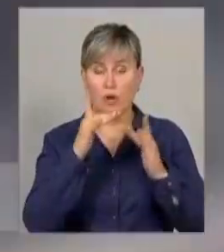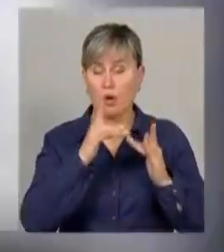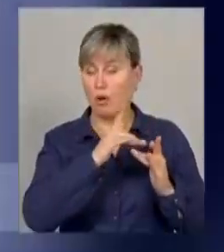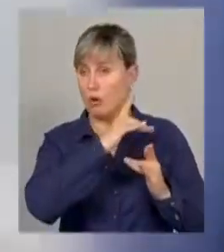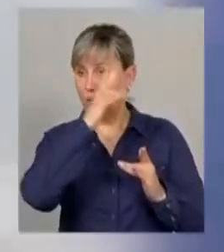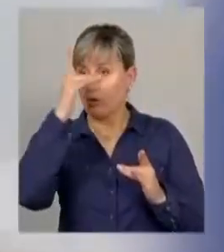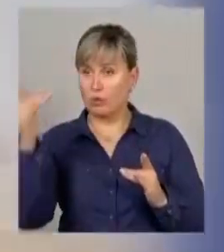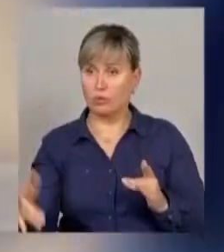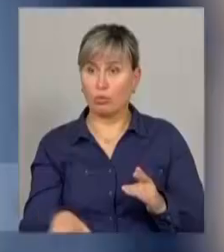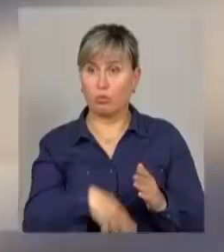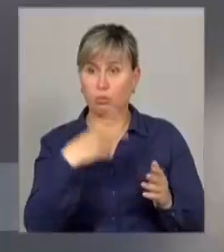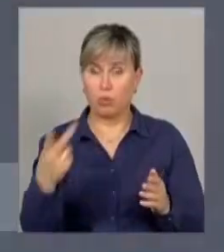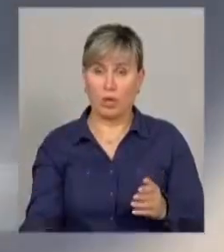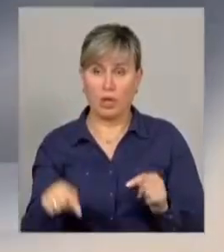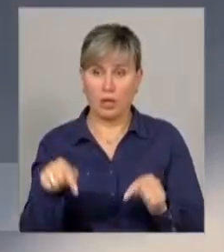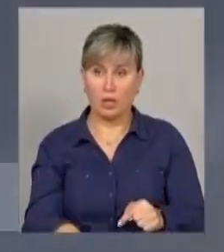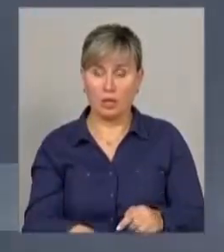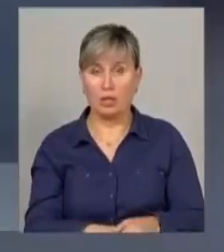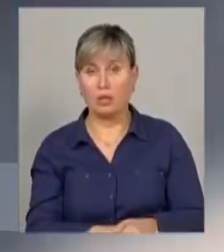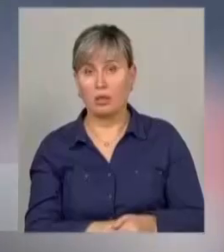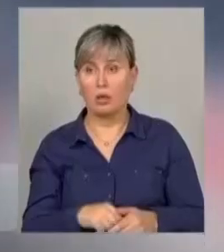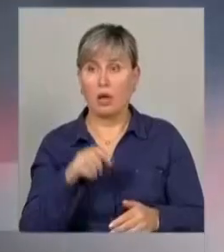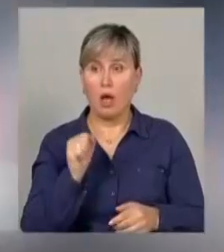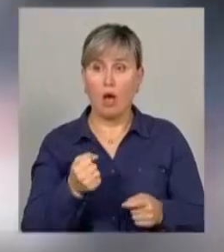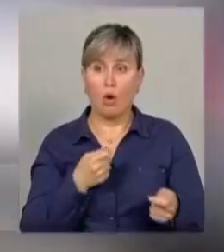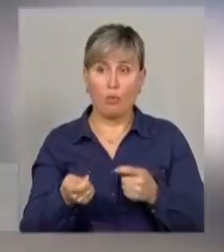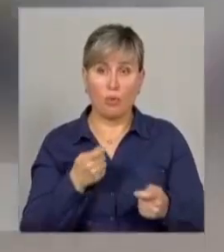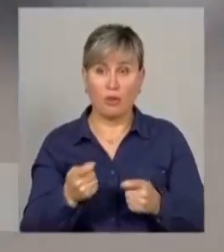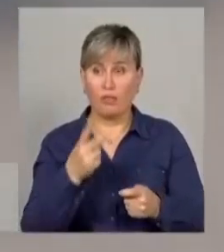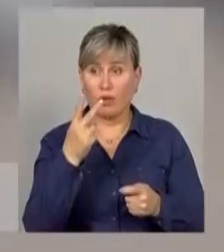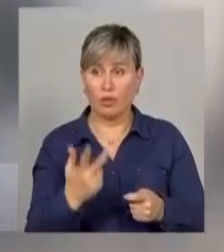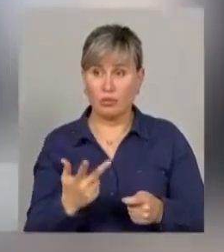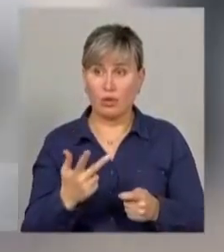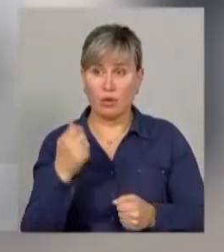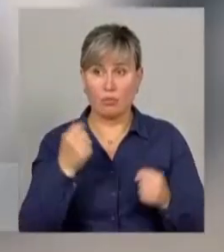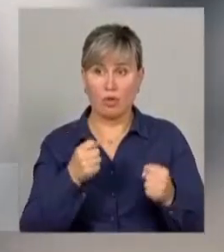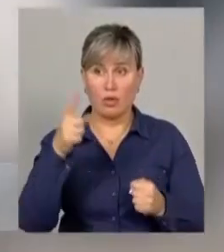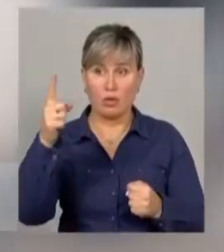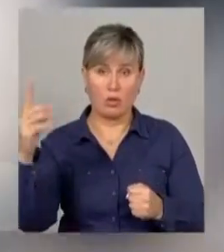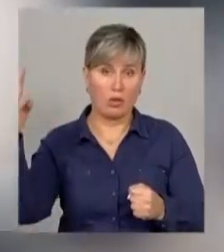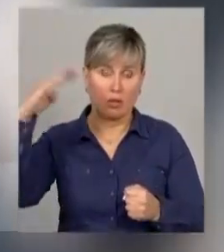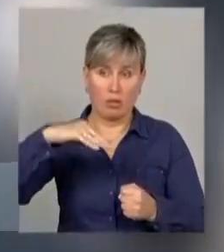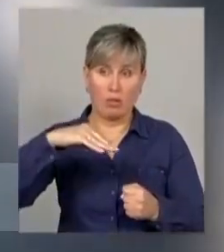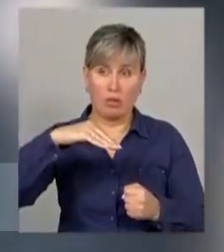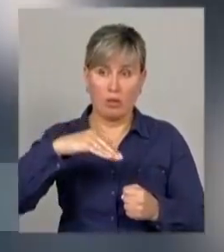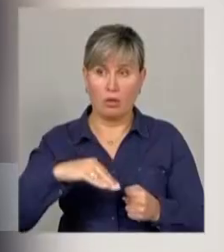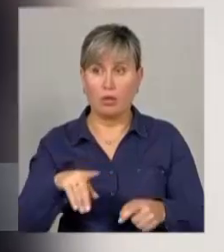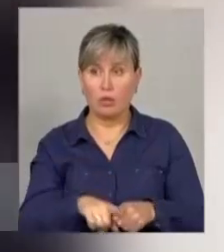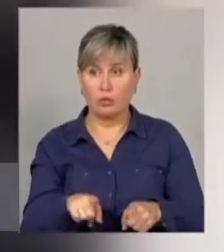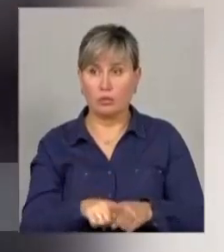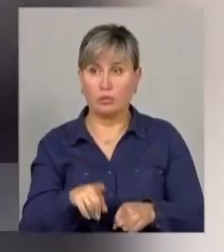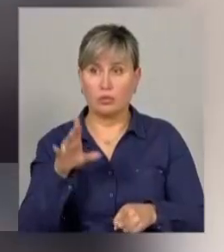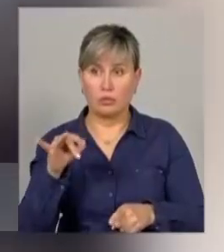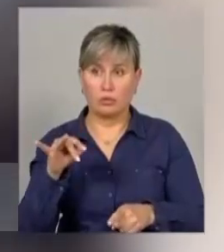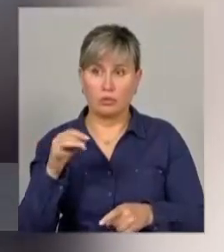упали прямо здесь. А в свою очередь управляющий Volkswagen Golf застрял на отбойниках. Металл частично вошел